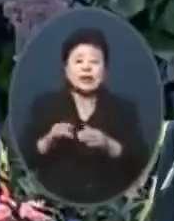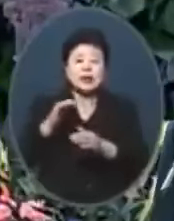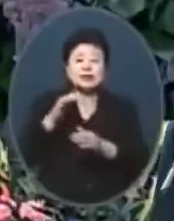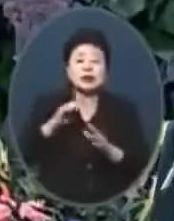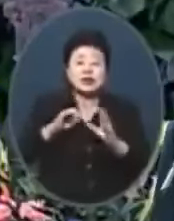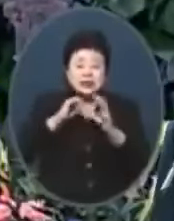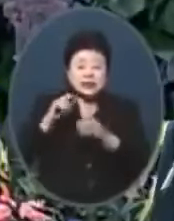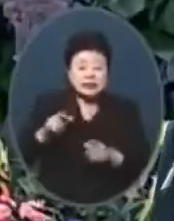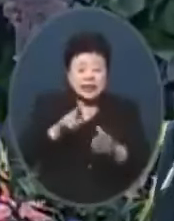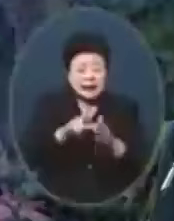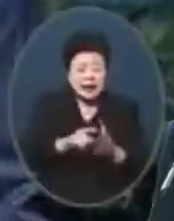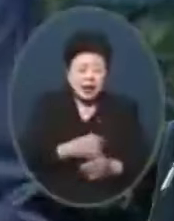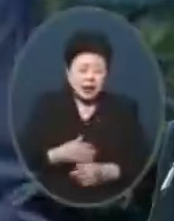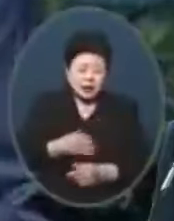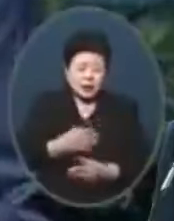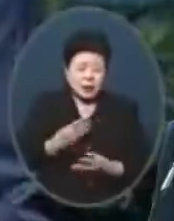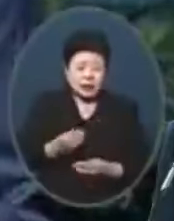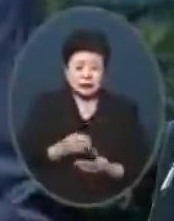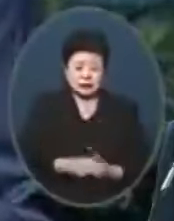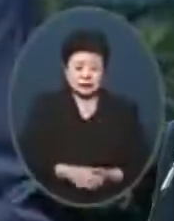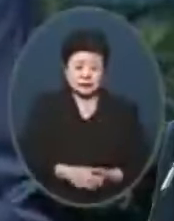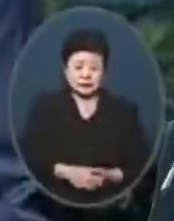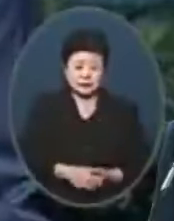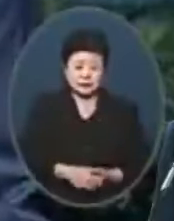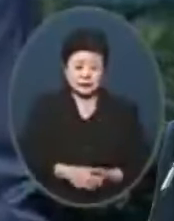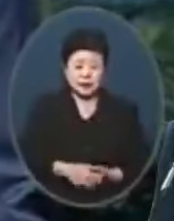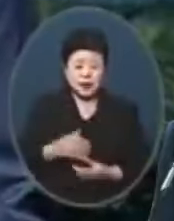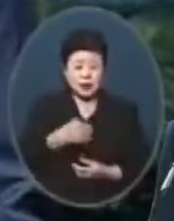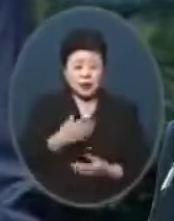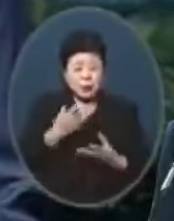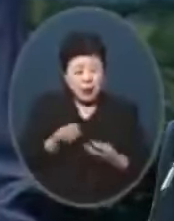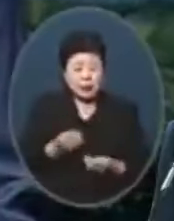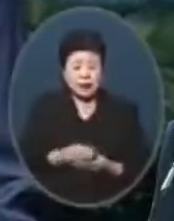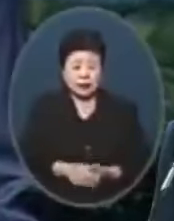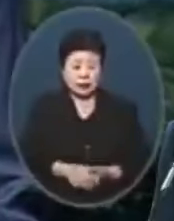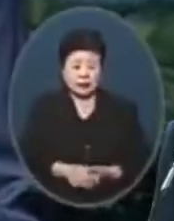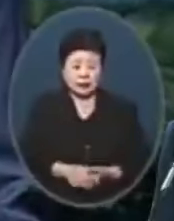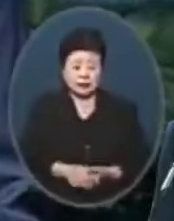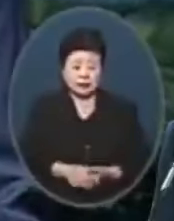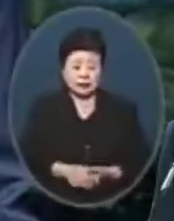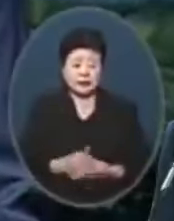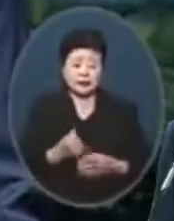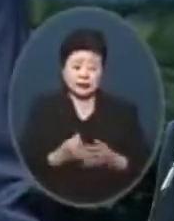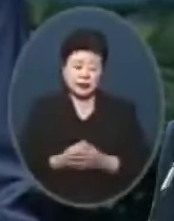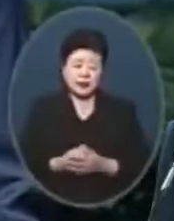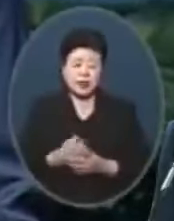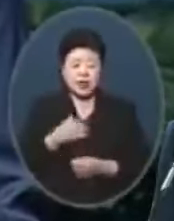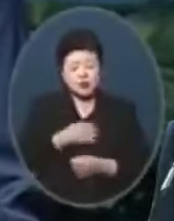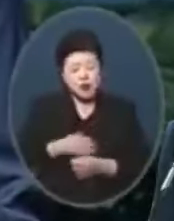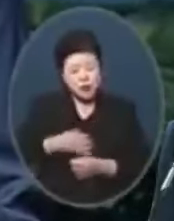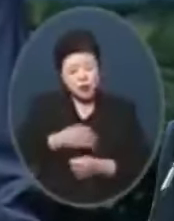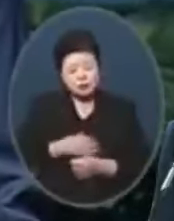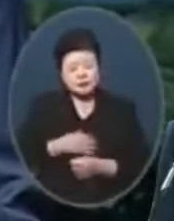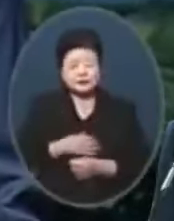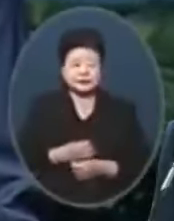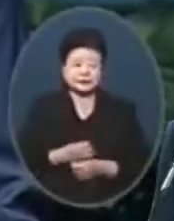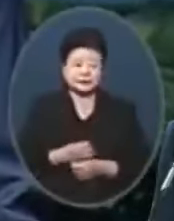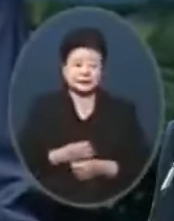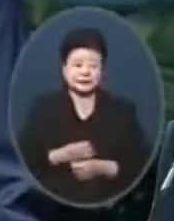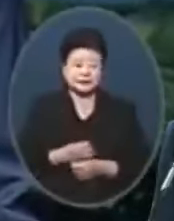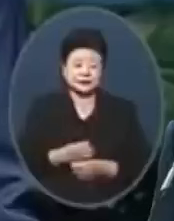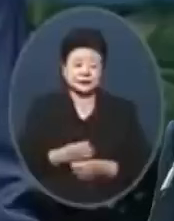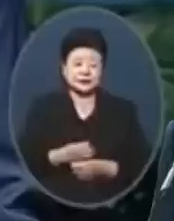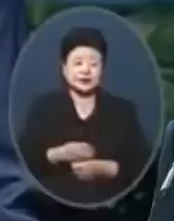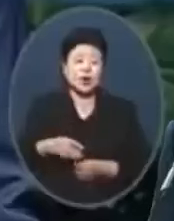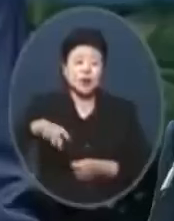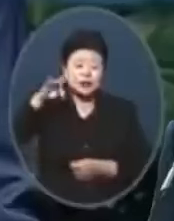세상에 살면서 괴로움이 많지 않습니까? 그 괴로움이 많으니까 그 괴로움을 우리보다